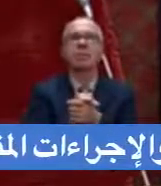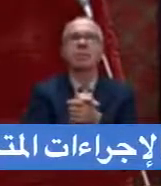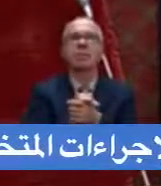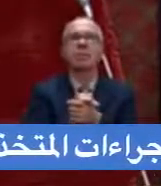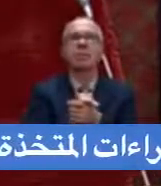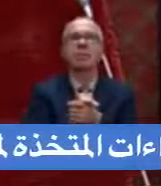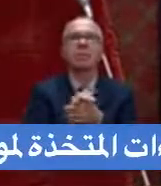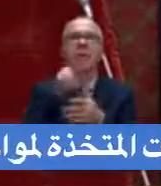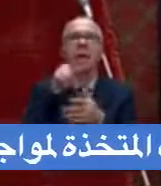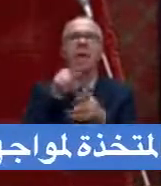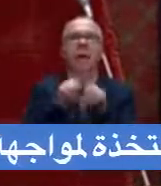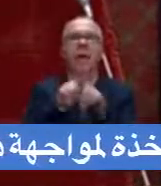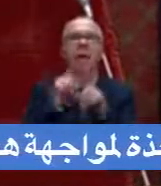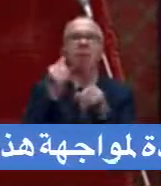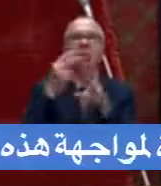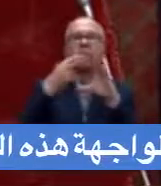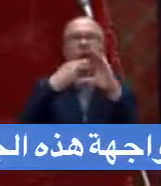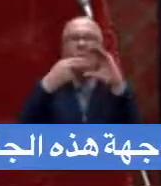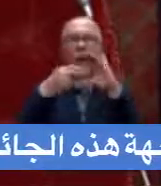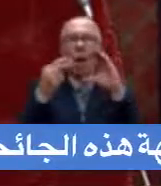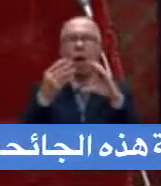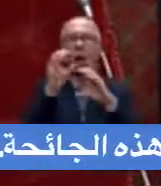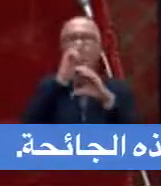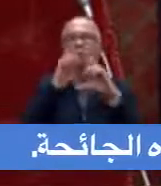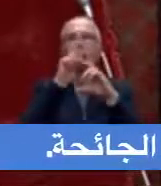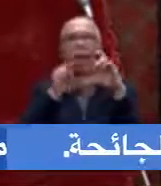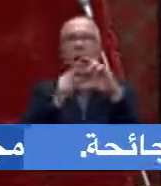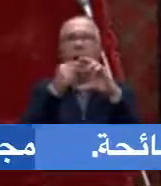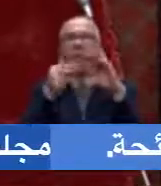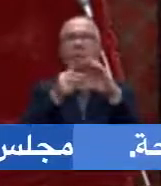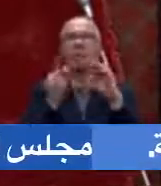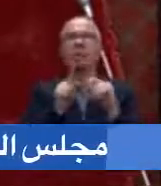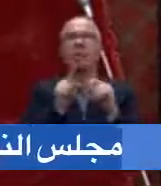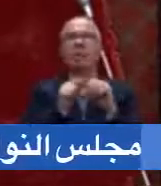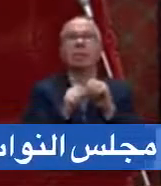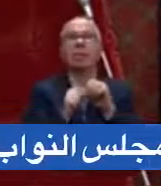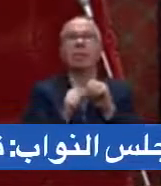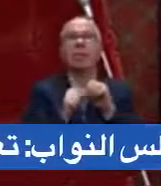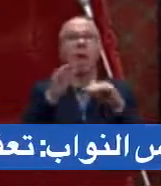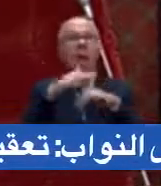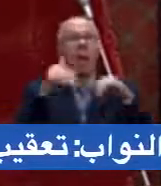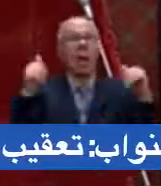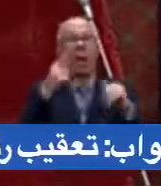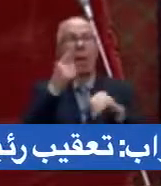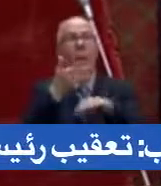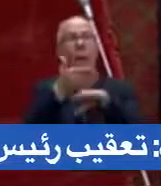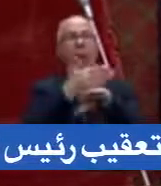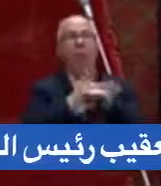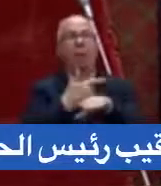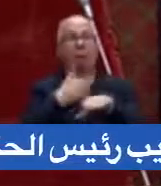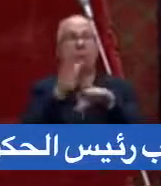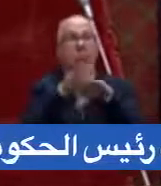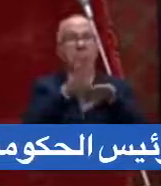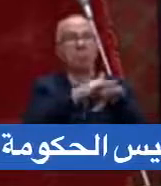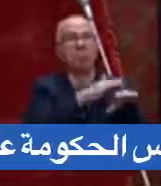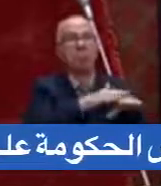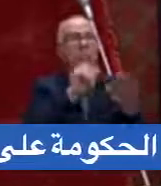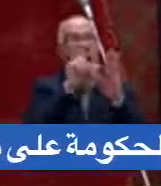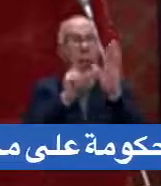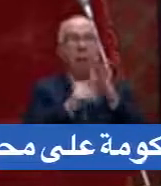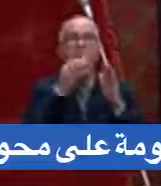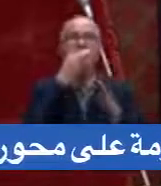السيوله والوقايه، هو اولا تم باذن من البرلمان، لان درنا مرسوم بقانون